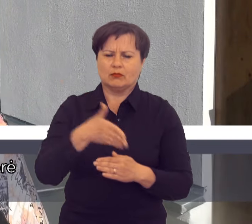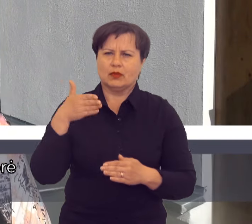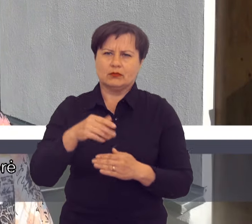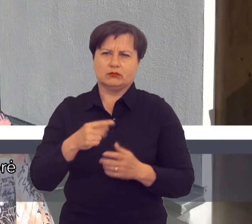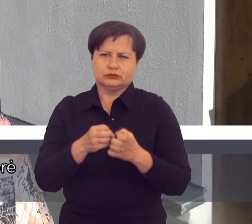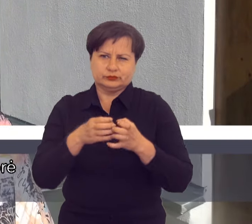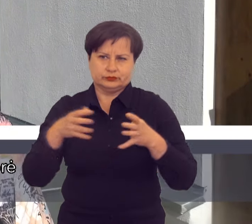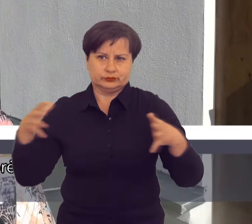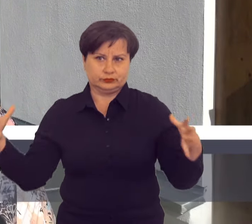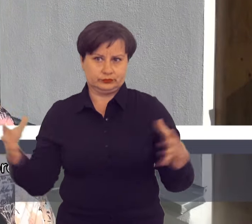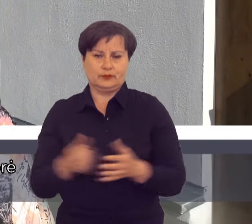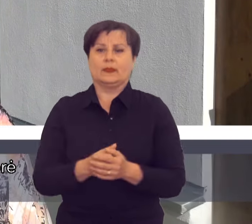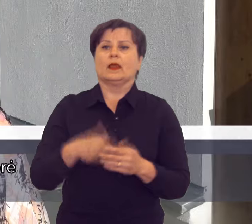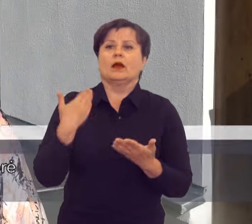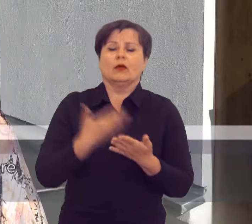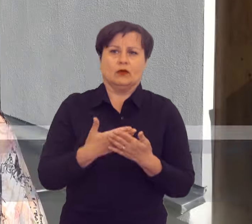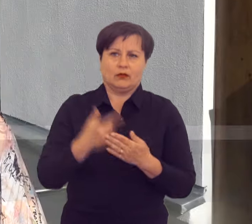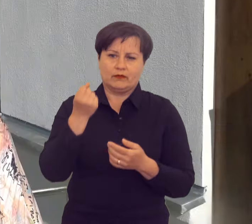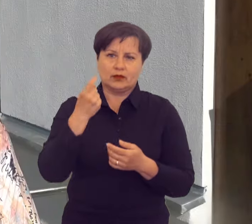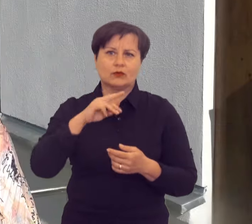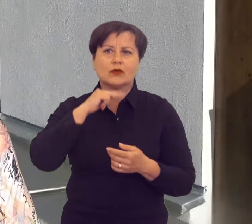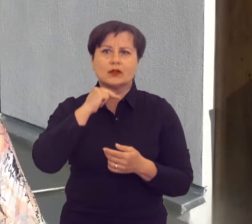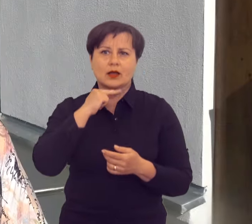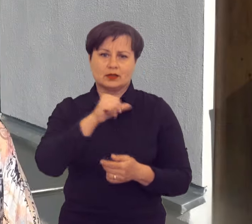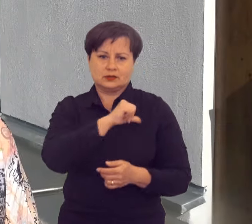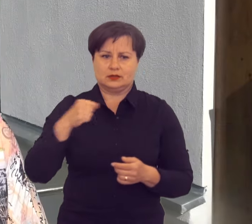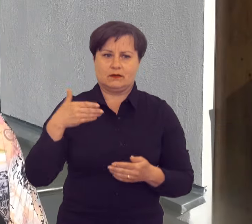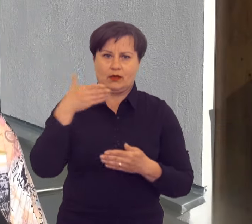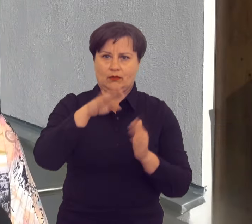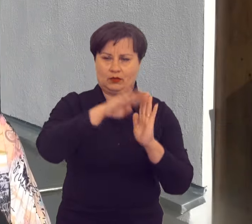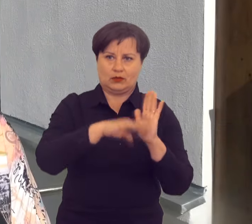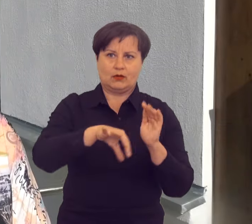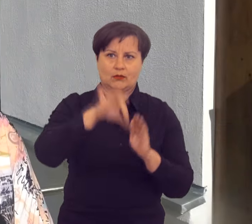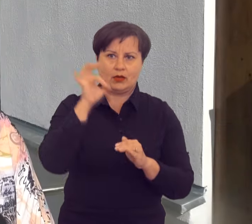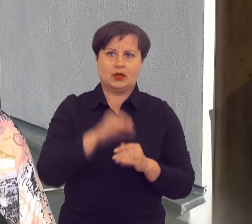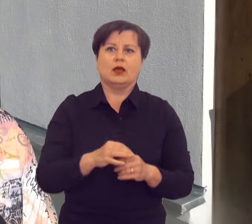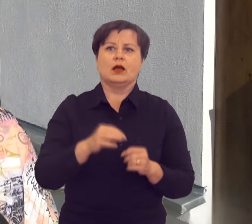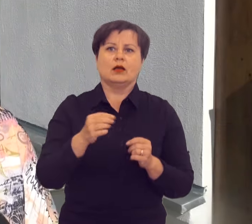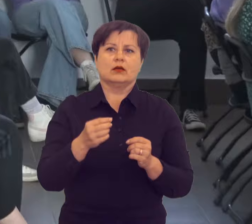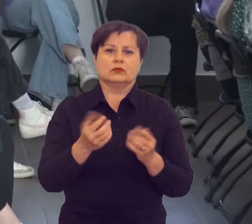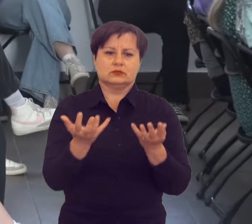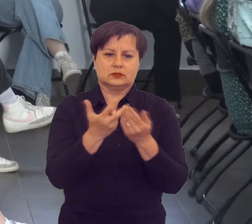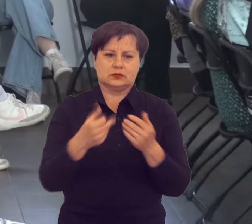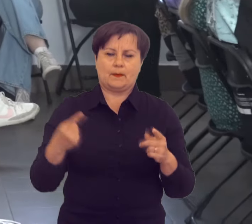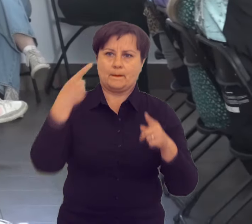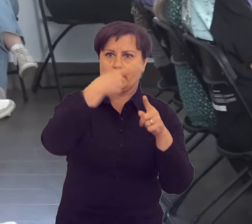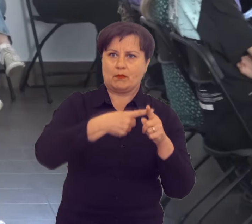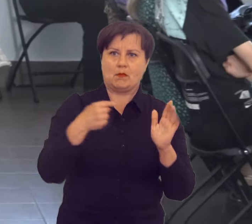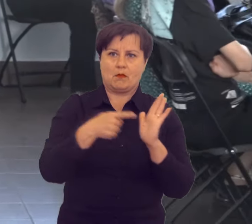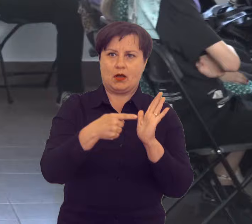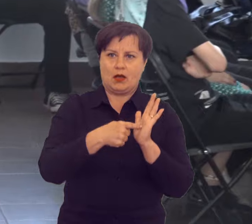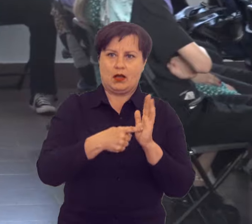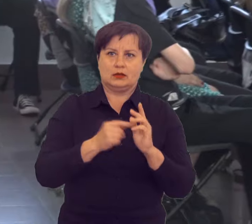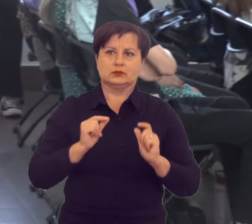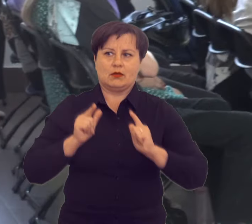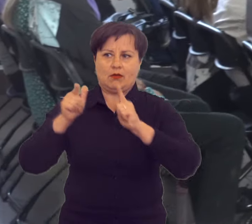visų poreikio, todėl kad 11 klasėje pasirinkus savanorystės programą vaikams užskaitomi balai stojant į universitetą. Tai iš